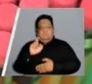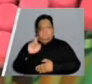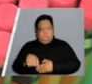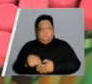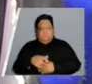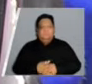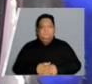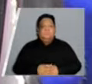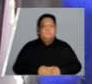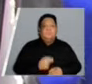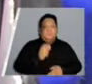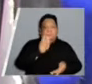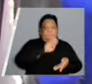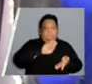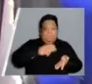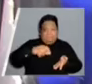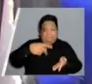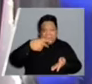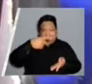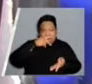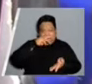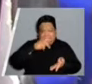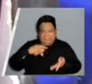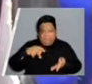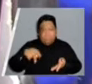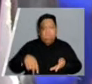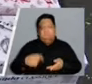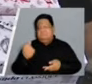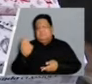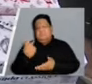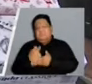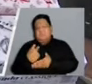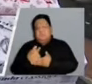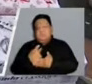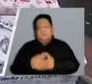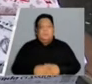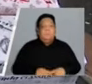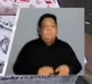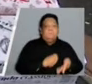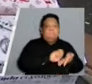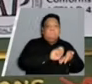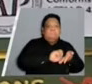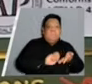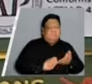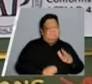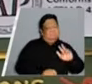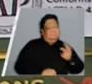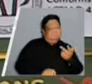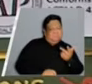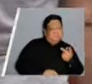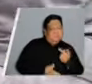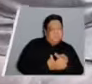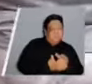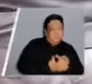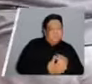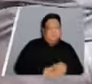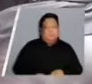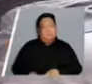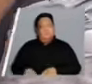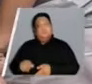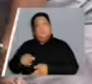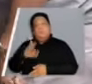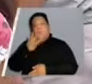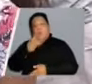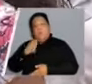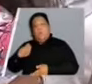11 pesos, habang 3 pesos ang pinakamurang ballpen. 12 pesos naman ang pinakamurang kahon ng crayons. Sa ilang tindahan